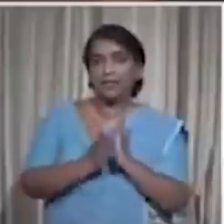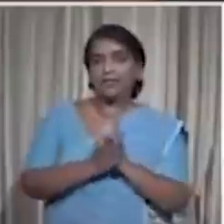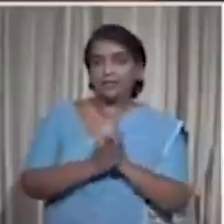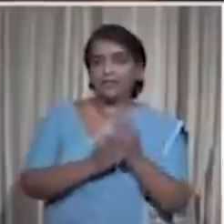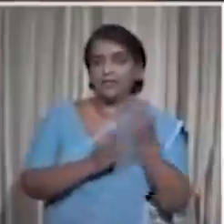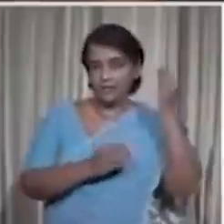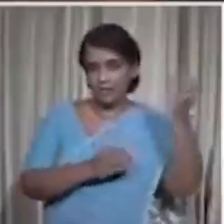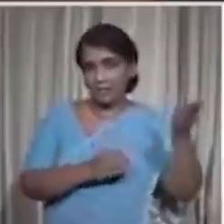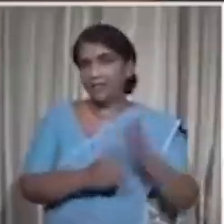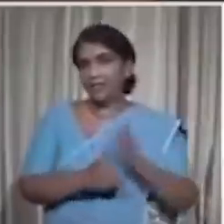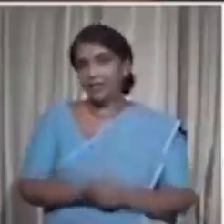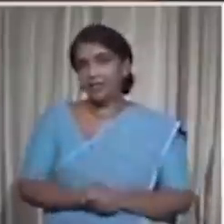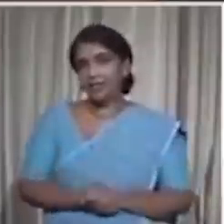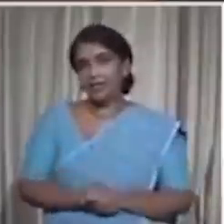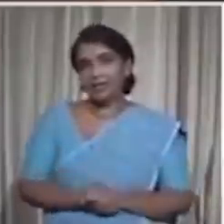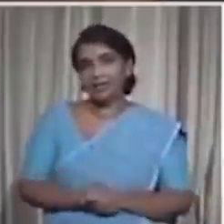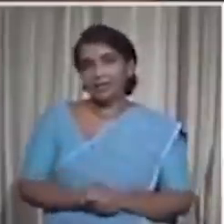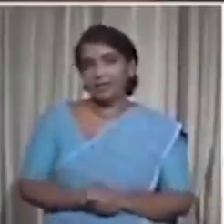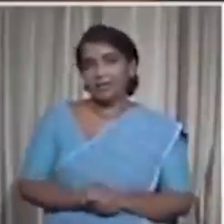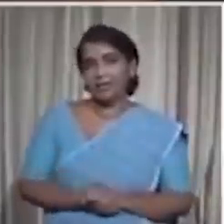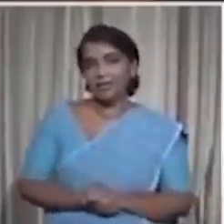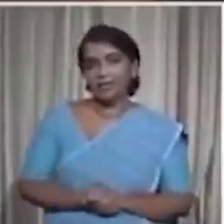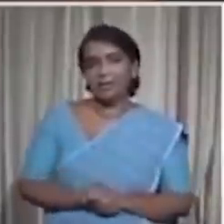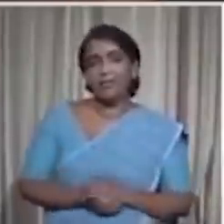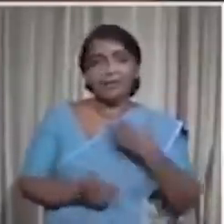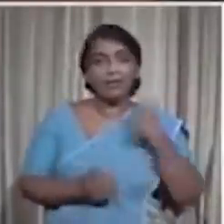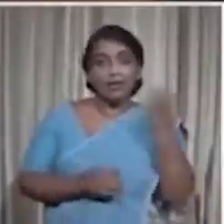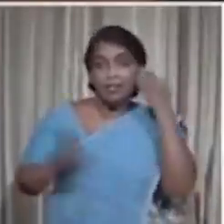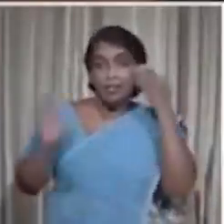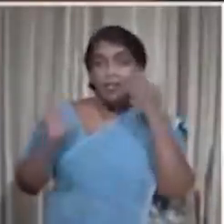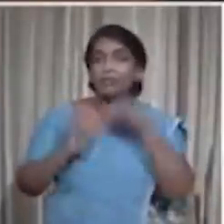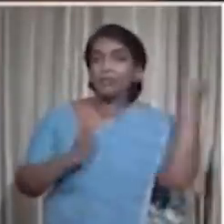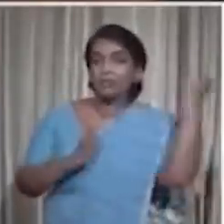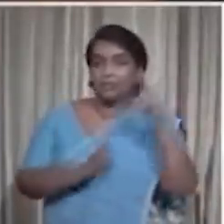நான் இந்த நாட்டு மக்கள் சார்பாக பேச வருகிறேன், நாட்டு மக்கள் சார்பாக பேச வருகிறேன்.